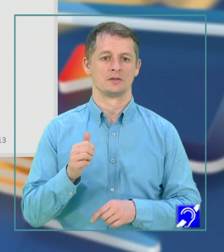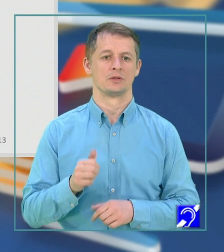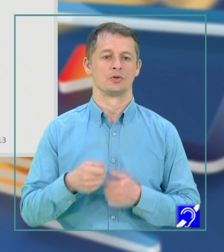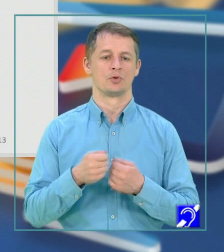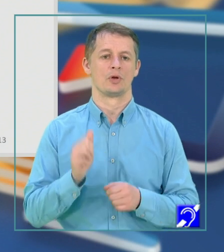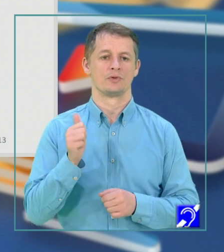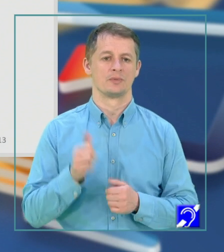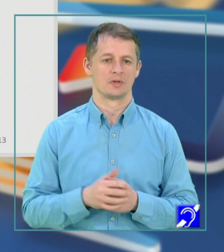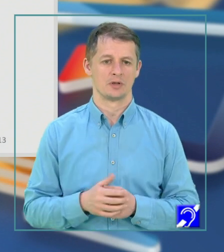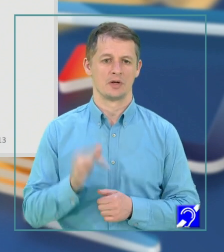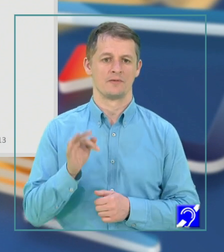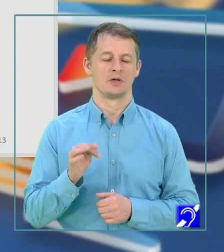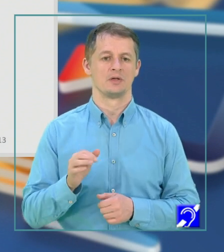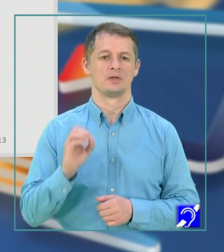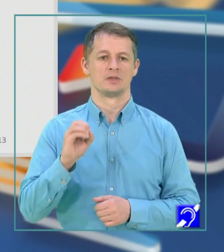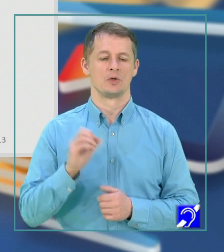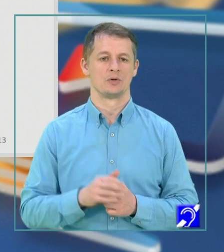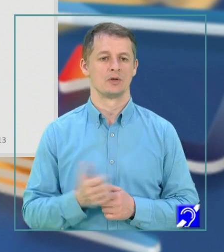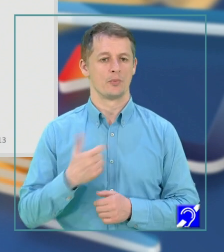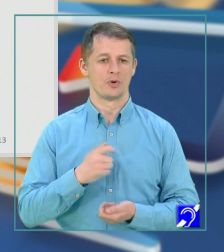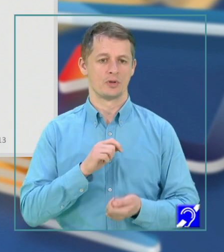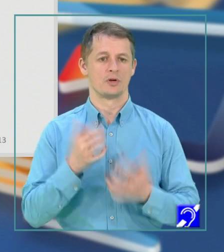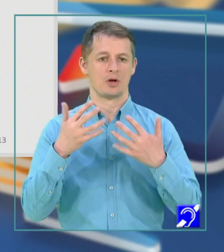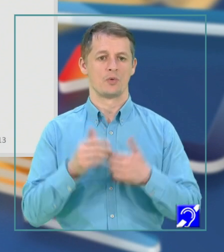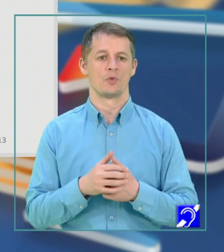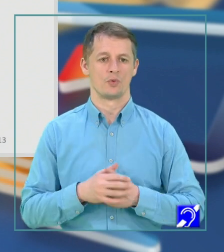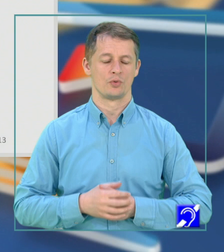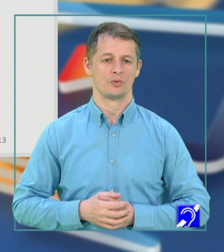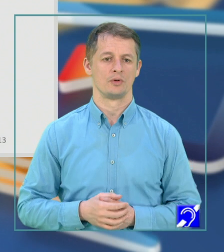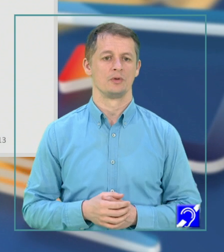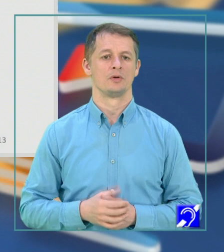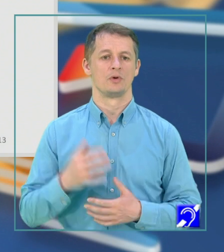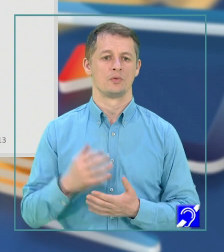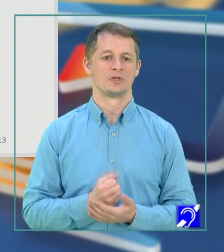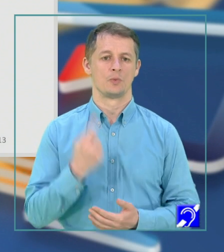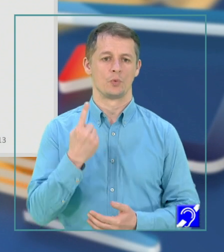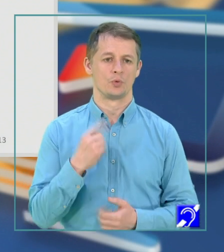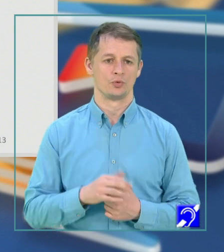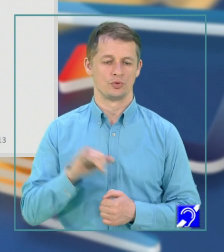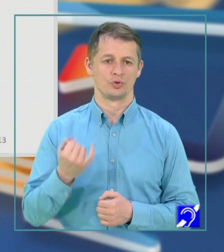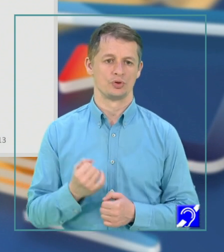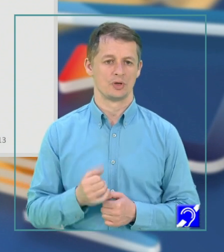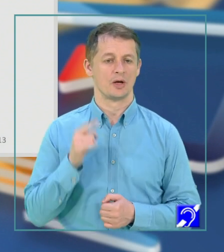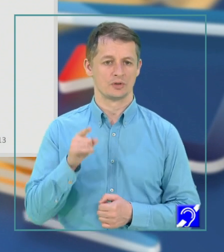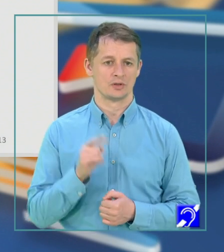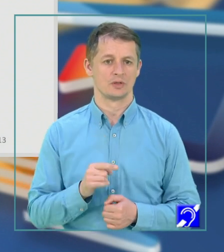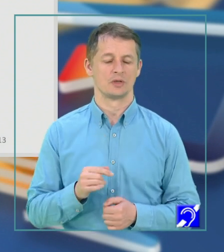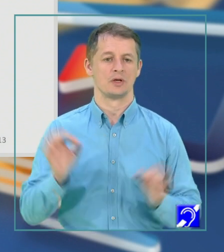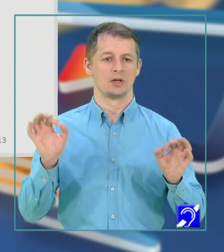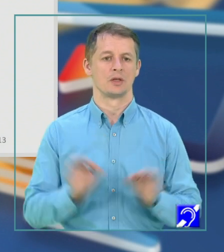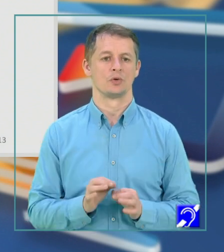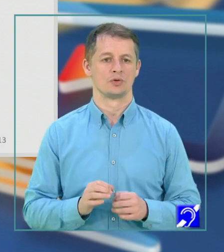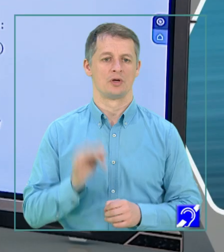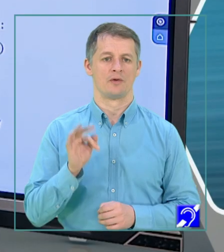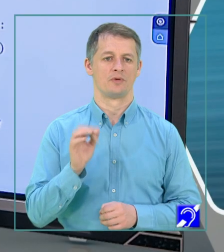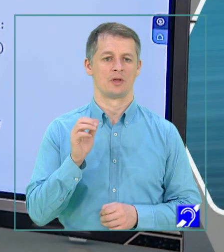F de 0 se poate calcula înlocuindu-l pe x cu 0, obținem 1. Și atunci ecuația se reduce la f de x